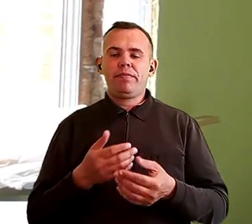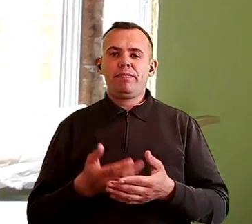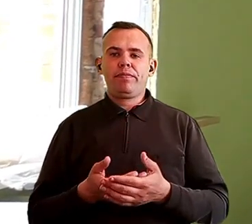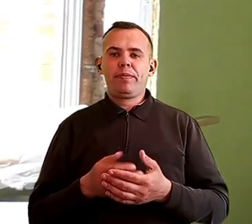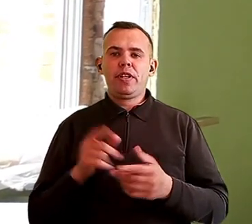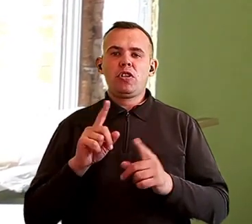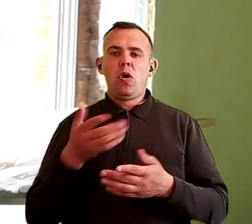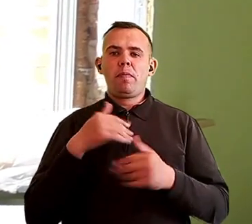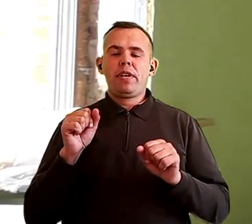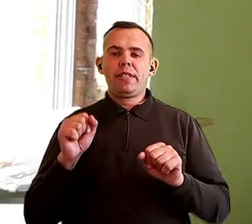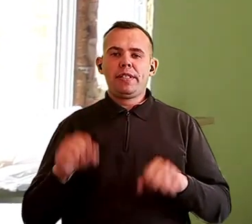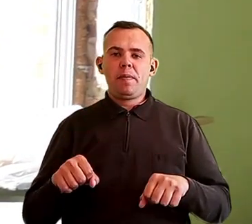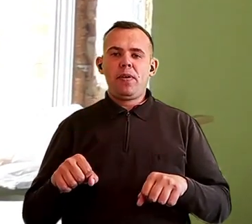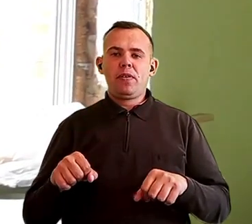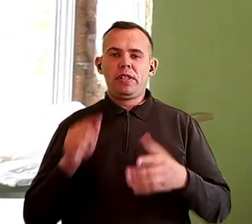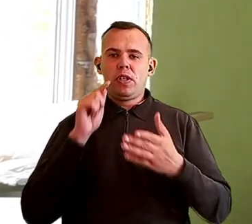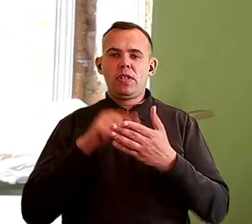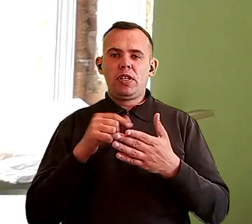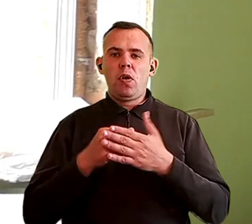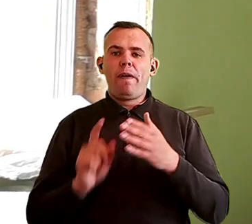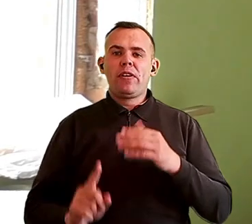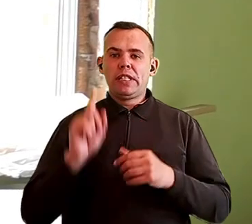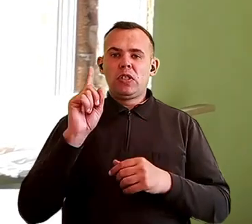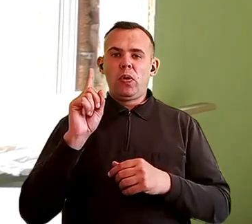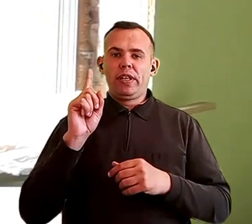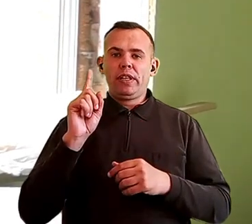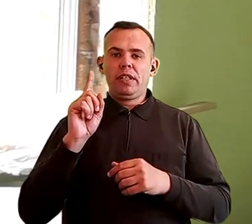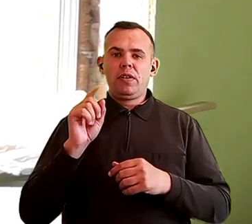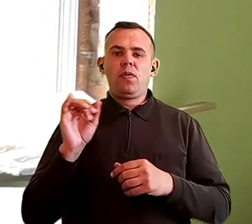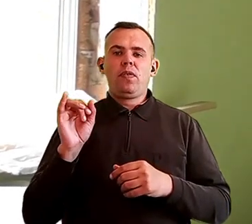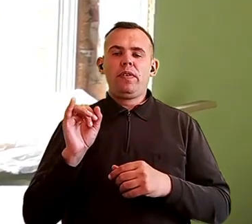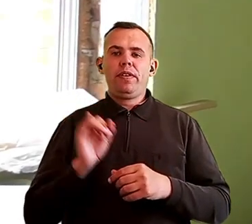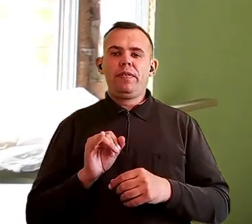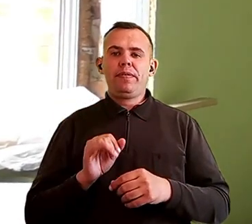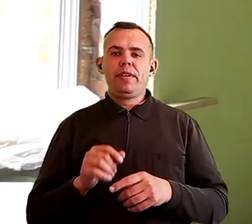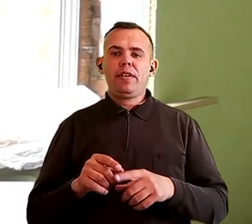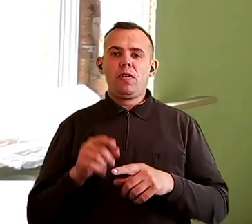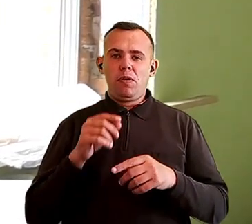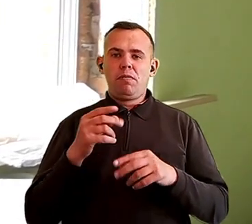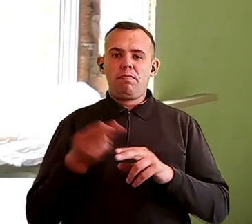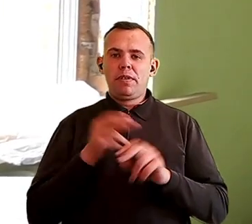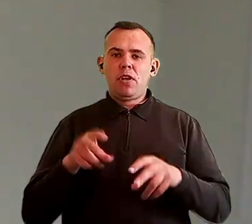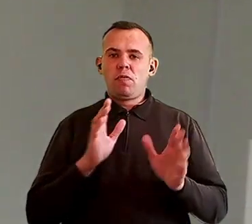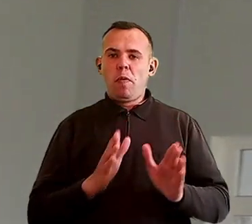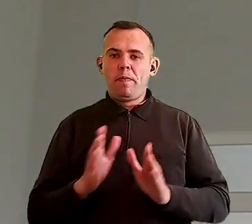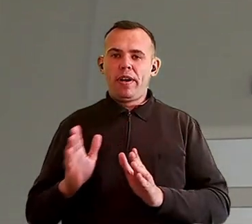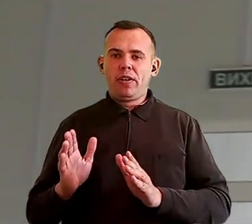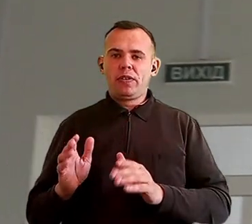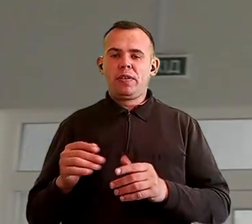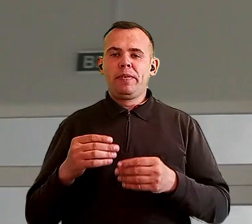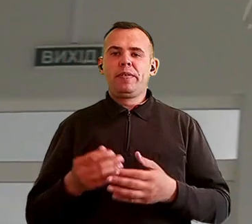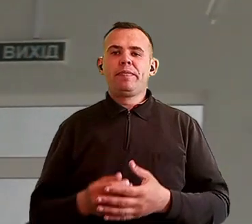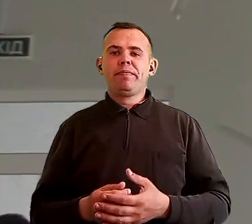могли дістатися до висоти і в безпечному порядку ми повинні їх були зняти. Тут